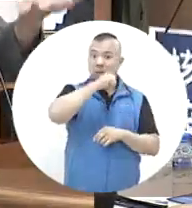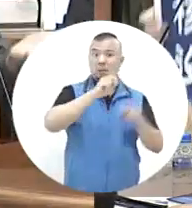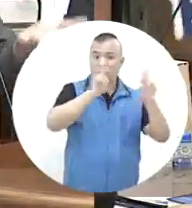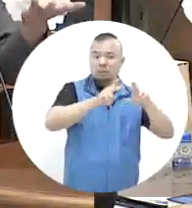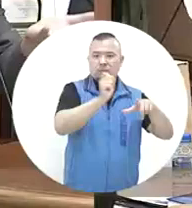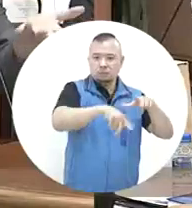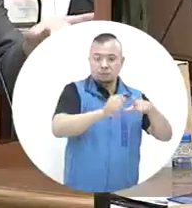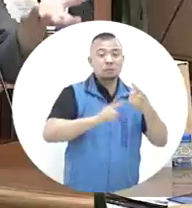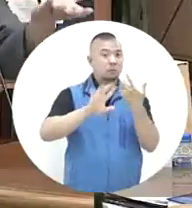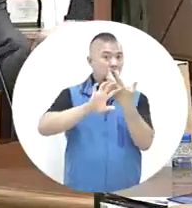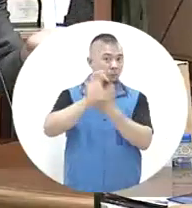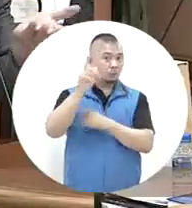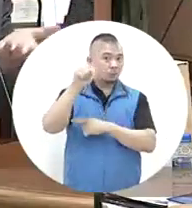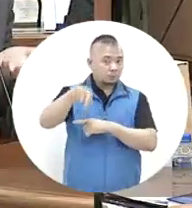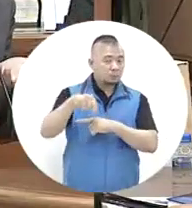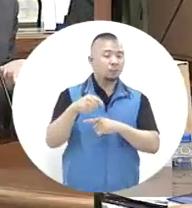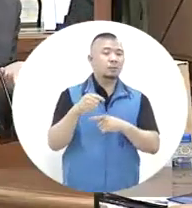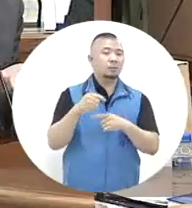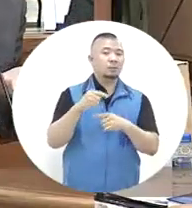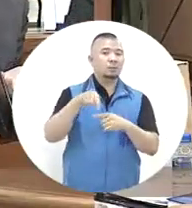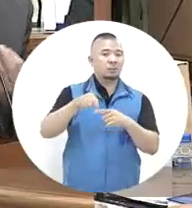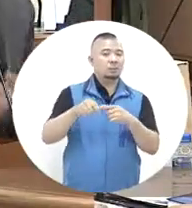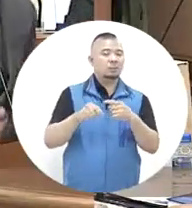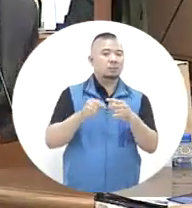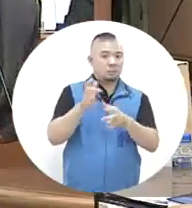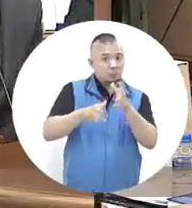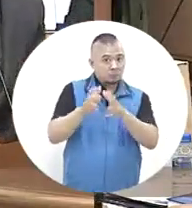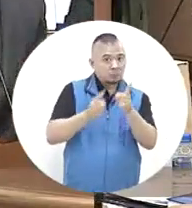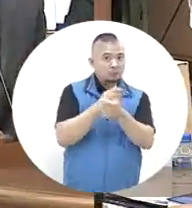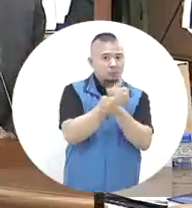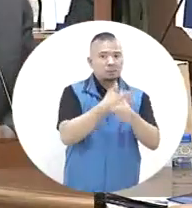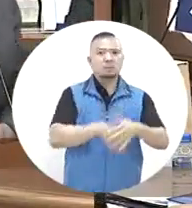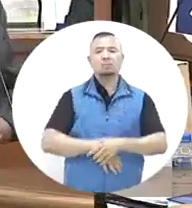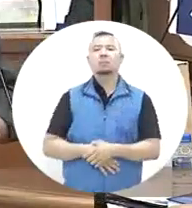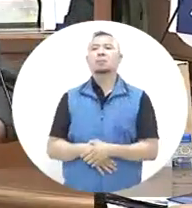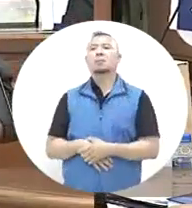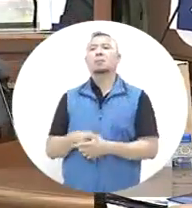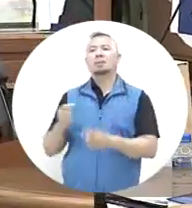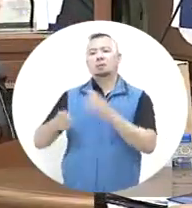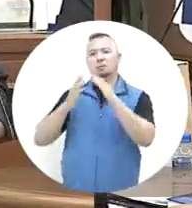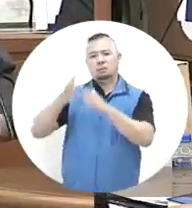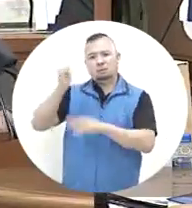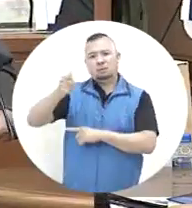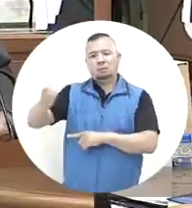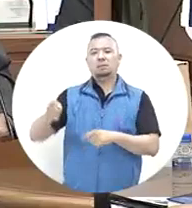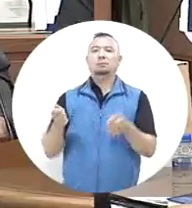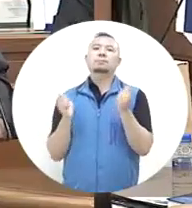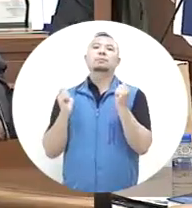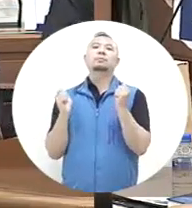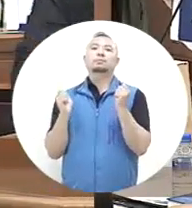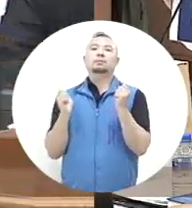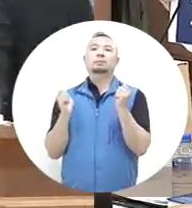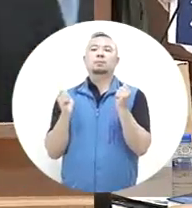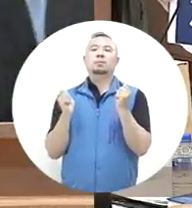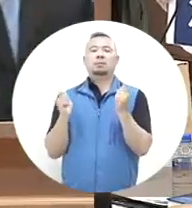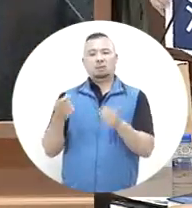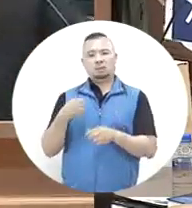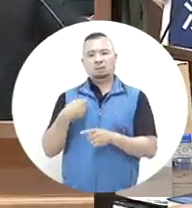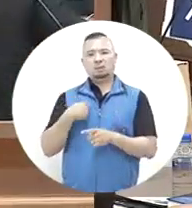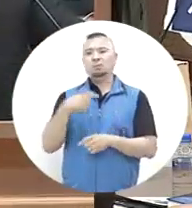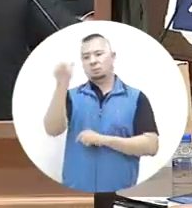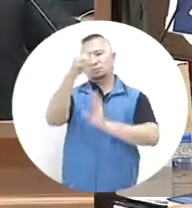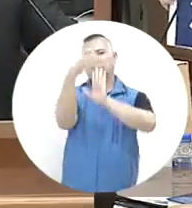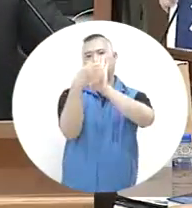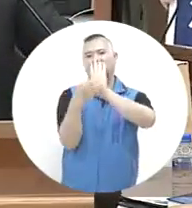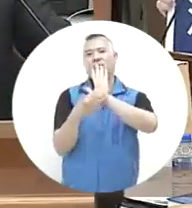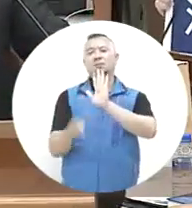也定出一个我们的选址的一些条件。 我就要给你一个， 这个是一种专利。 五个字送给你。 在专利里面，他也讲